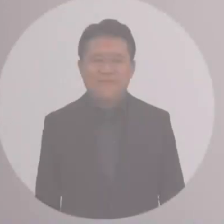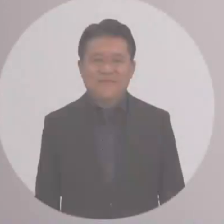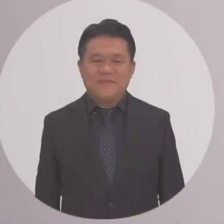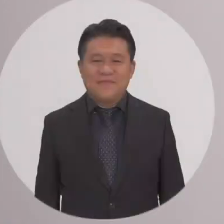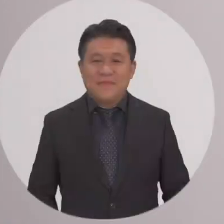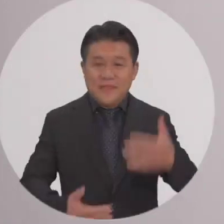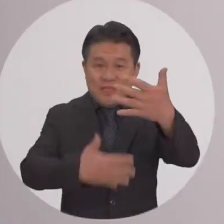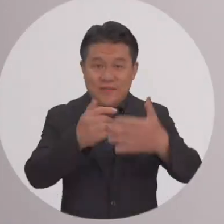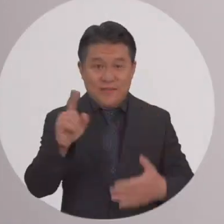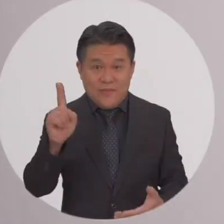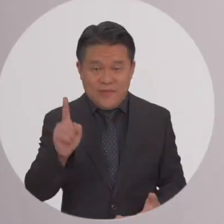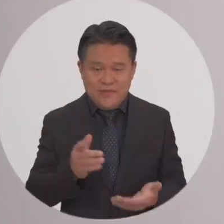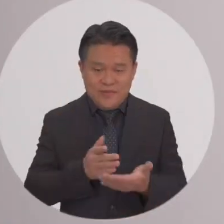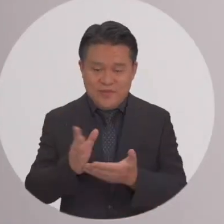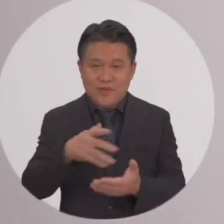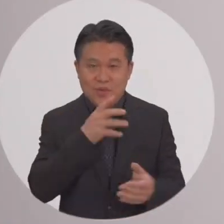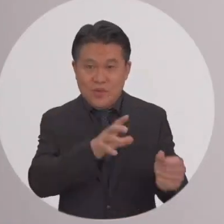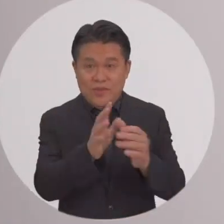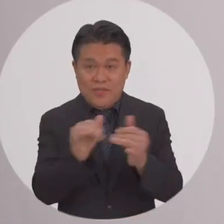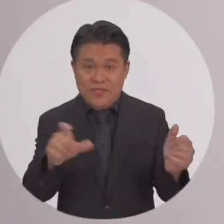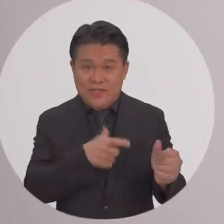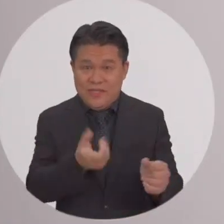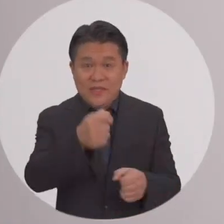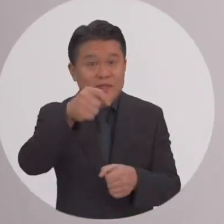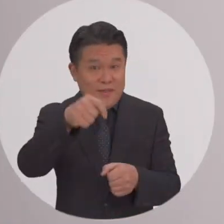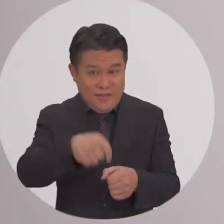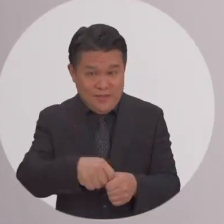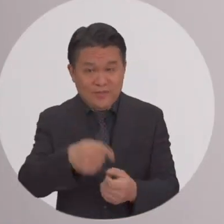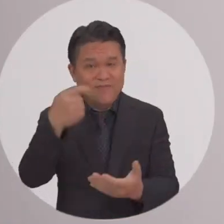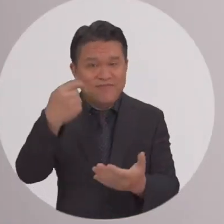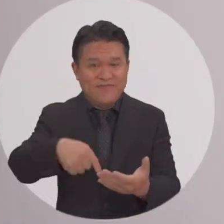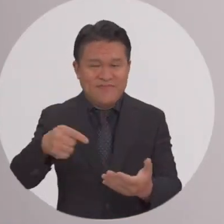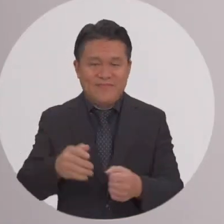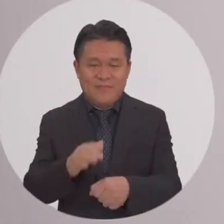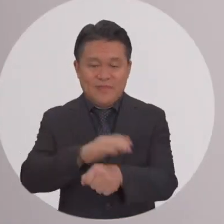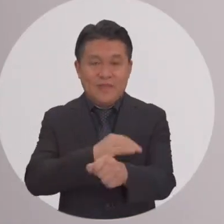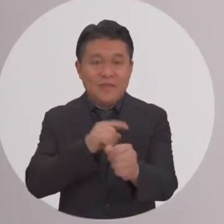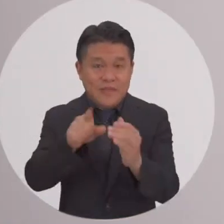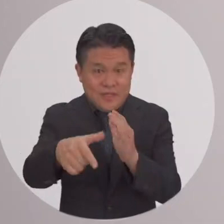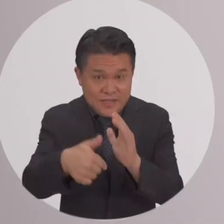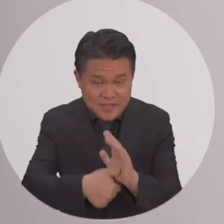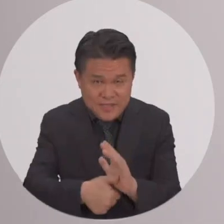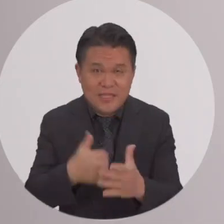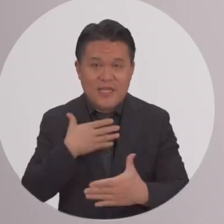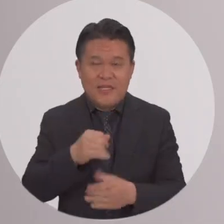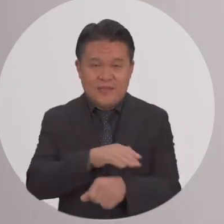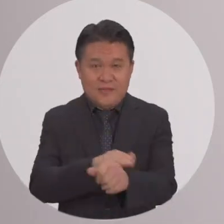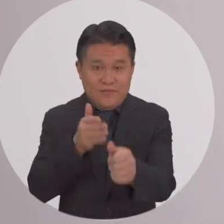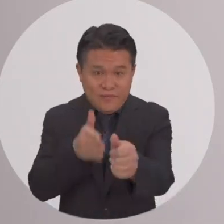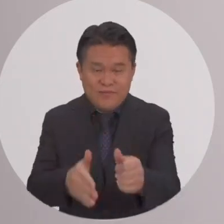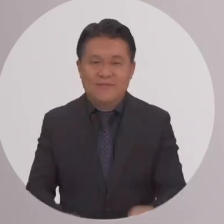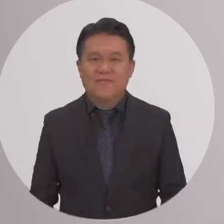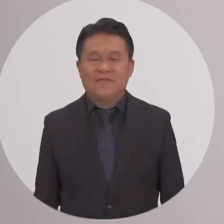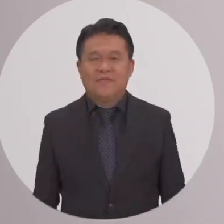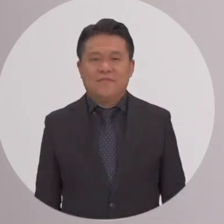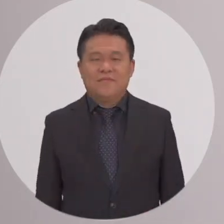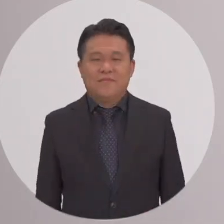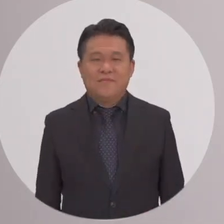이 영상은 전문 요양보호사 자격증 취득을 위한 영상입니다. 현장 실습 시 안전에 주의하시기